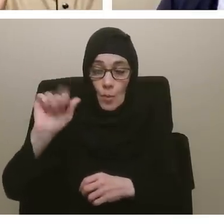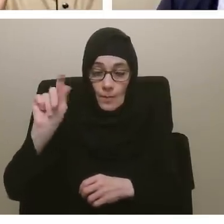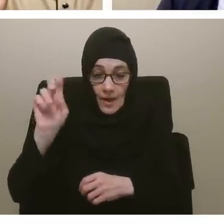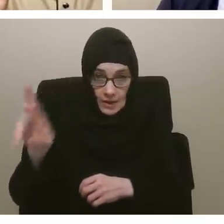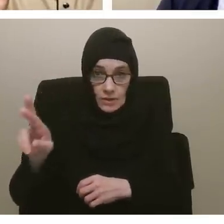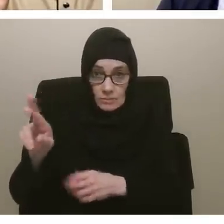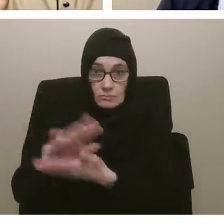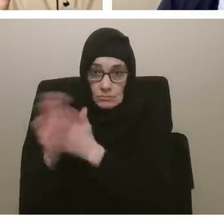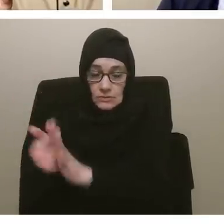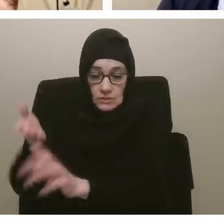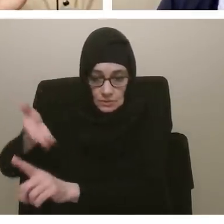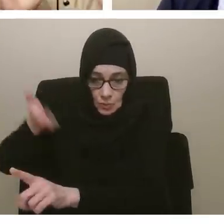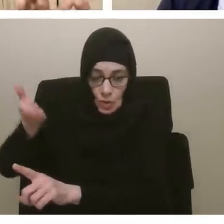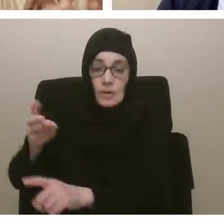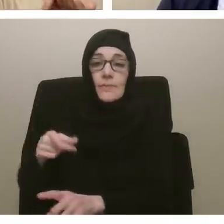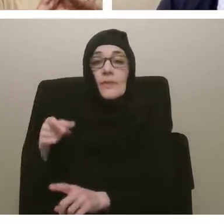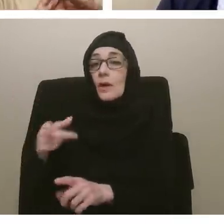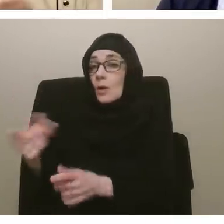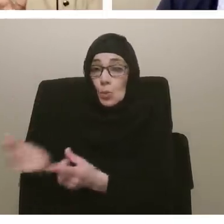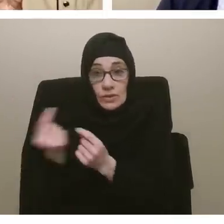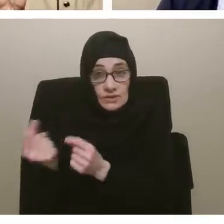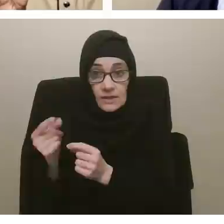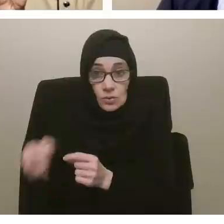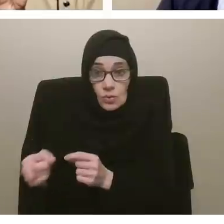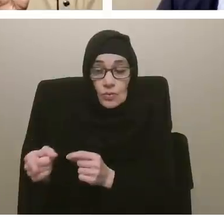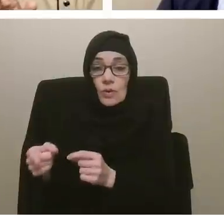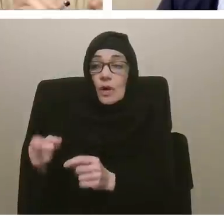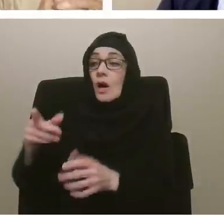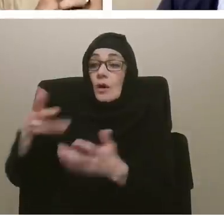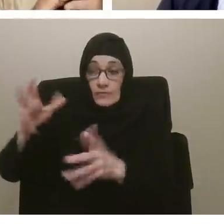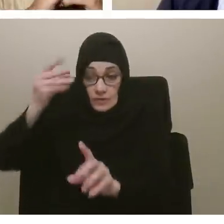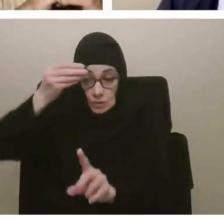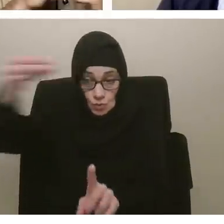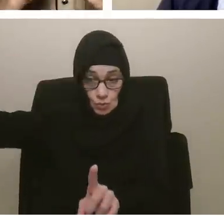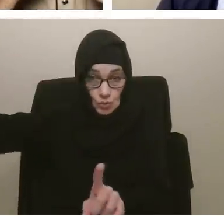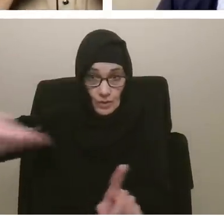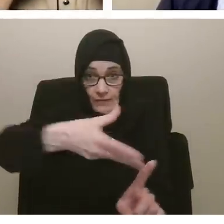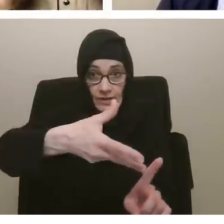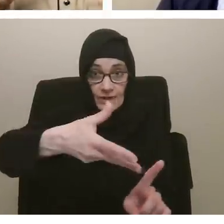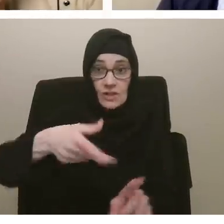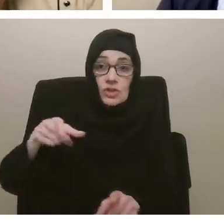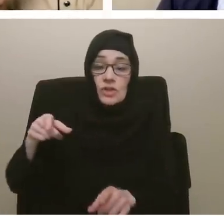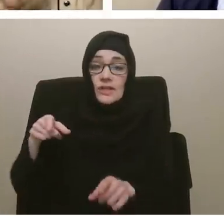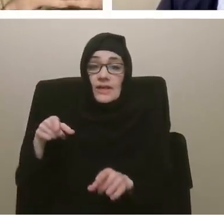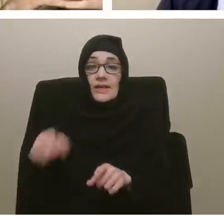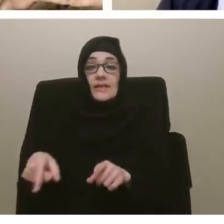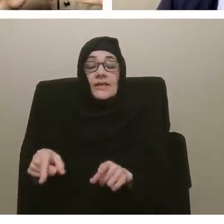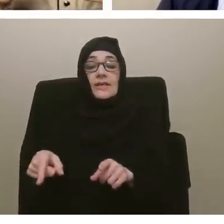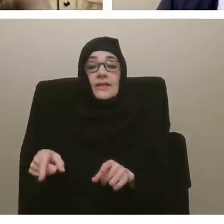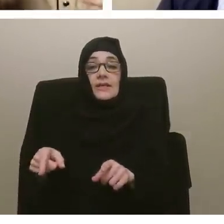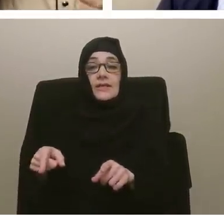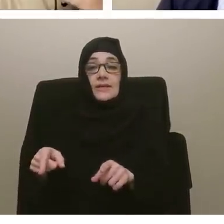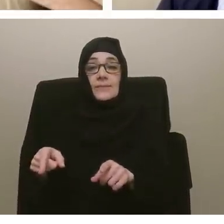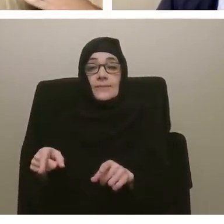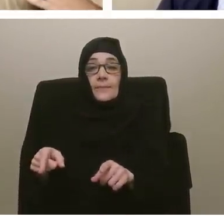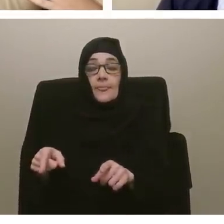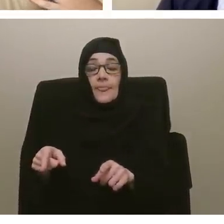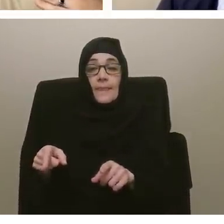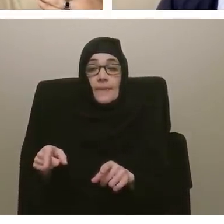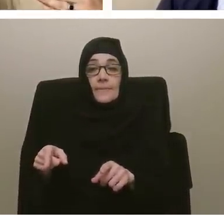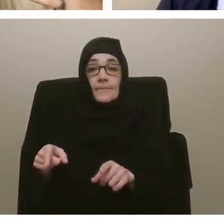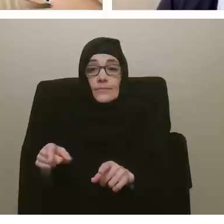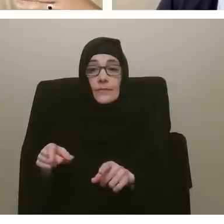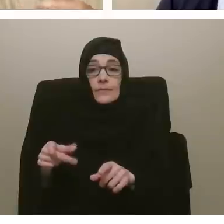revelation, right? He does not do anything. وَمَا يُغْنِي عَنْهُ مَالُهُ. You know, when we talk